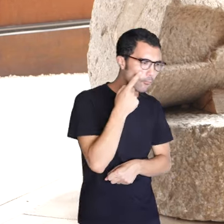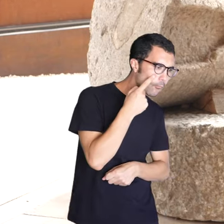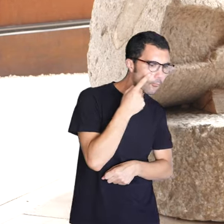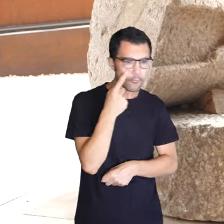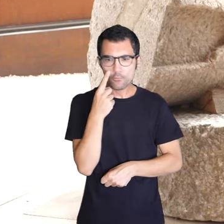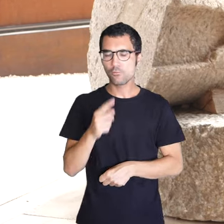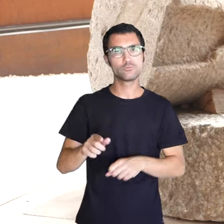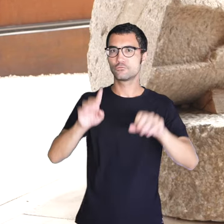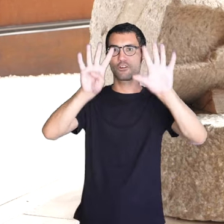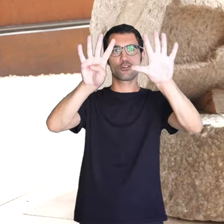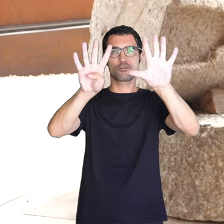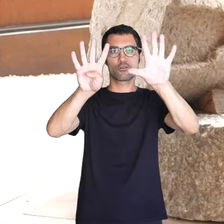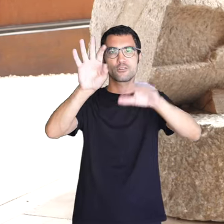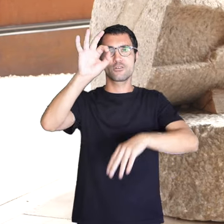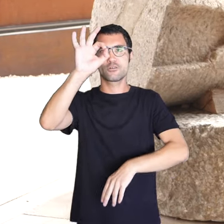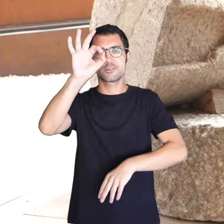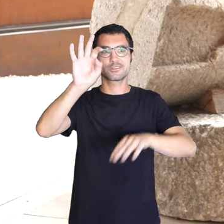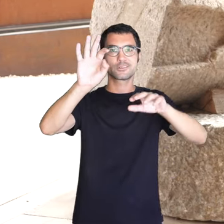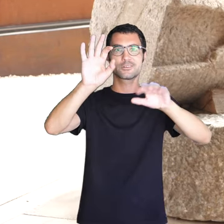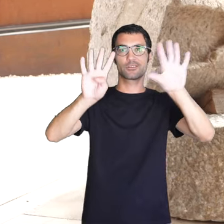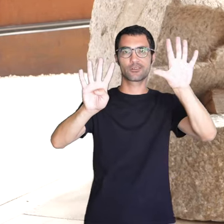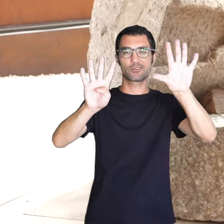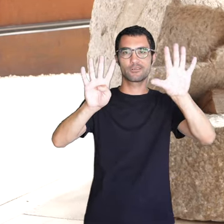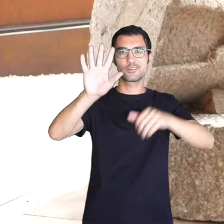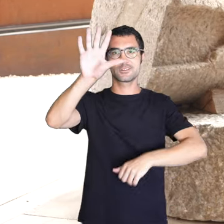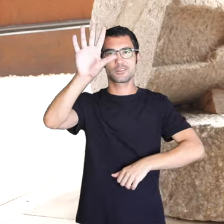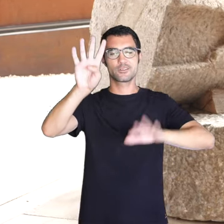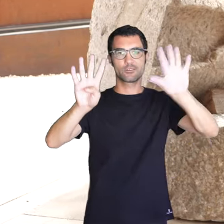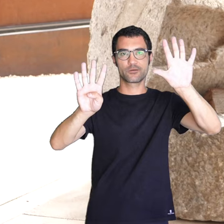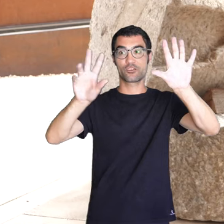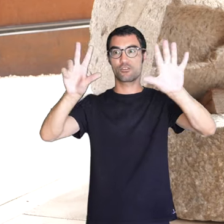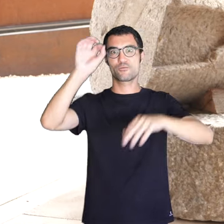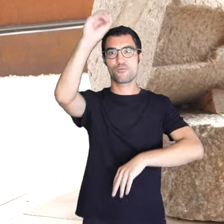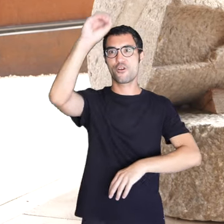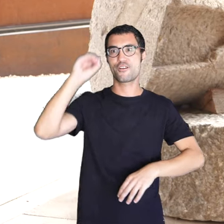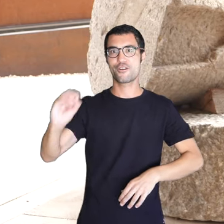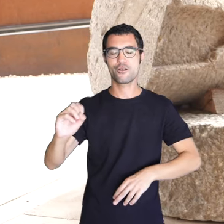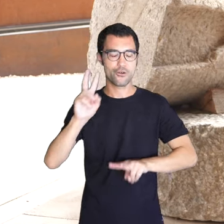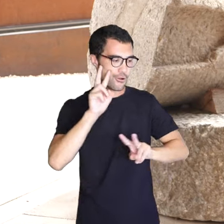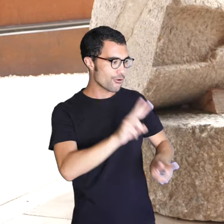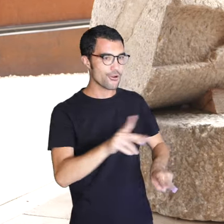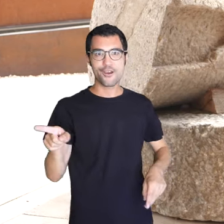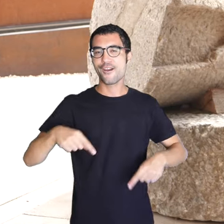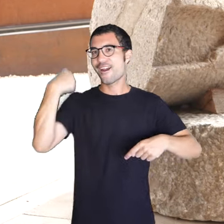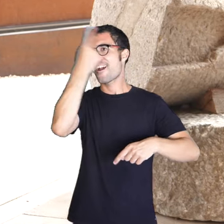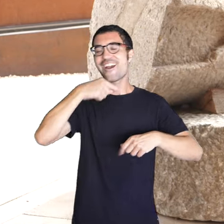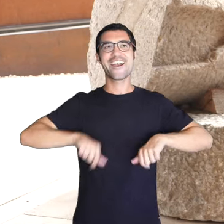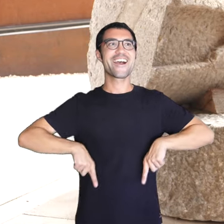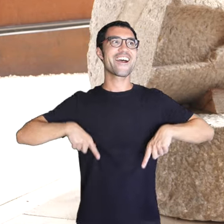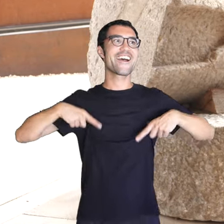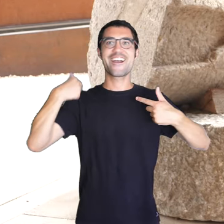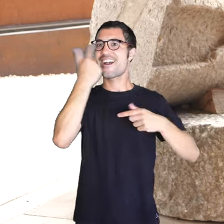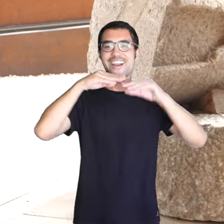95% o el 98% la vols que disfruta. Que has de saber idiomes,